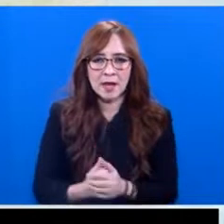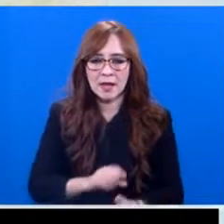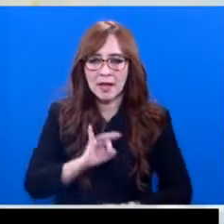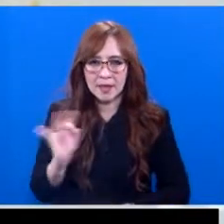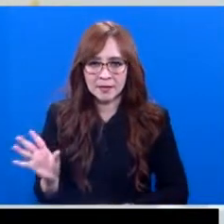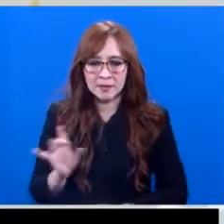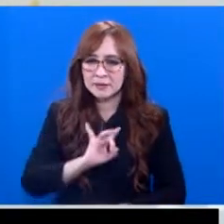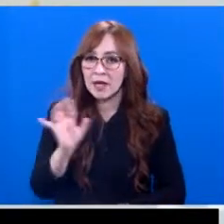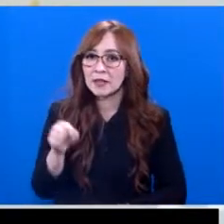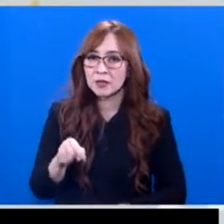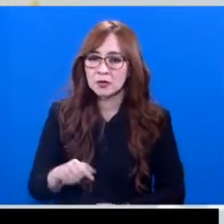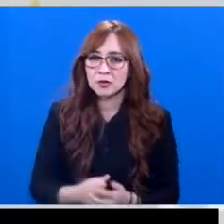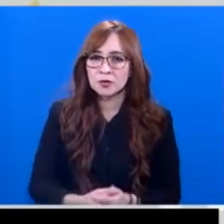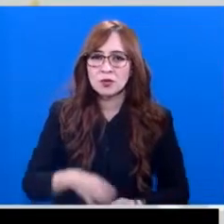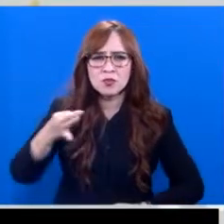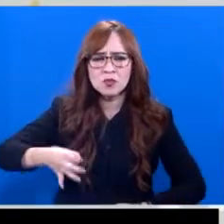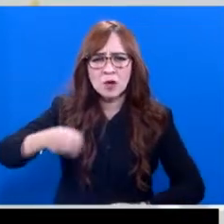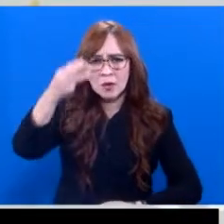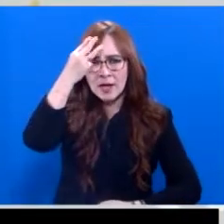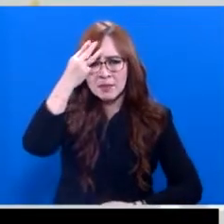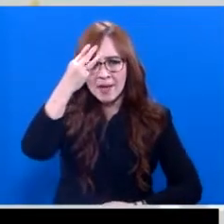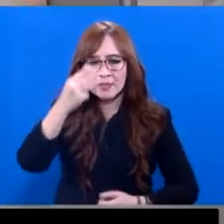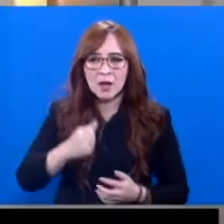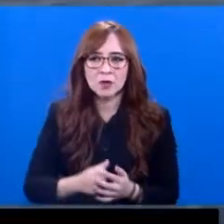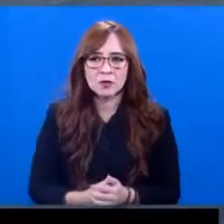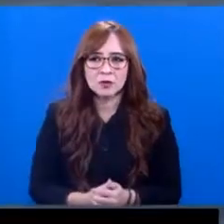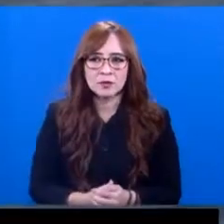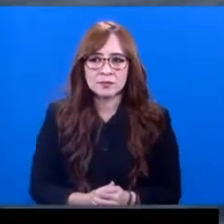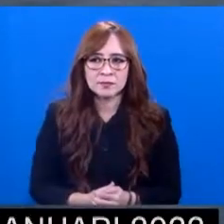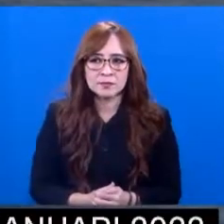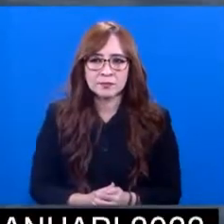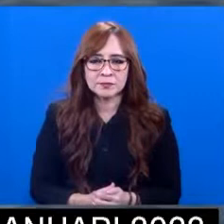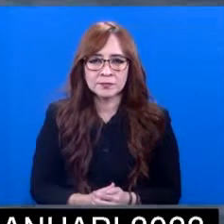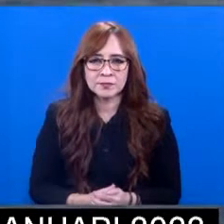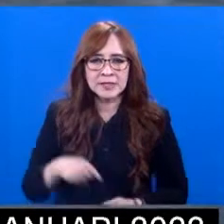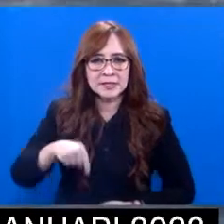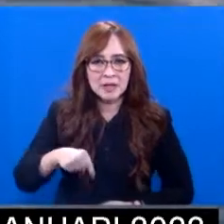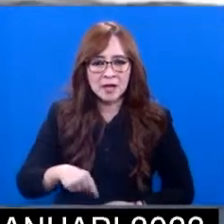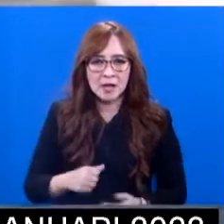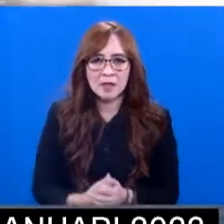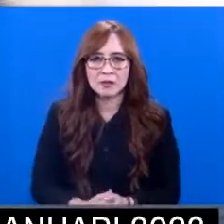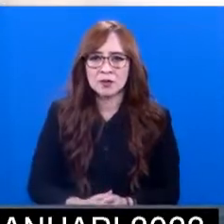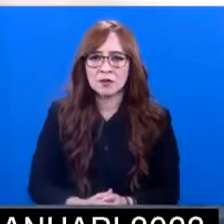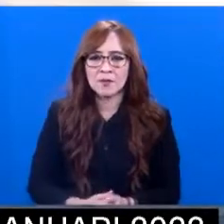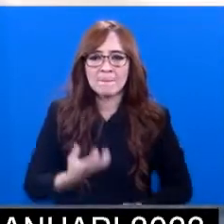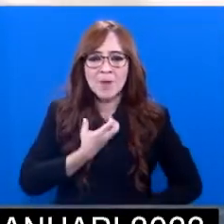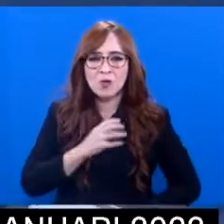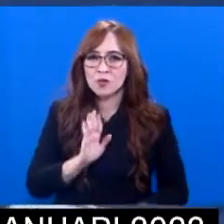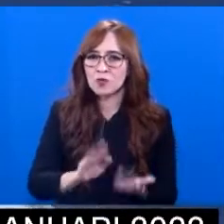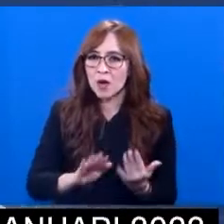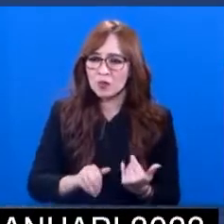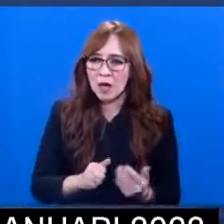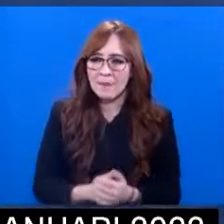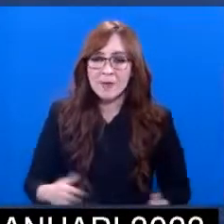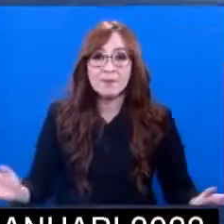itu, Pulau Kalimantan juga dalam jangkauan peluru kendali antar benua negara tertentu yang saat ini getol membangun pangkalan di Laut Cina